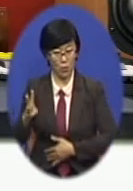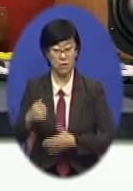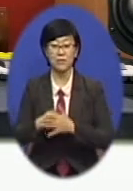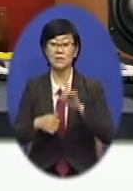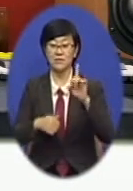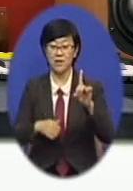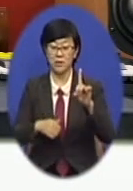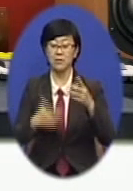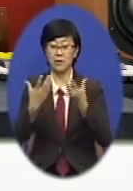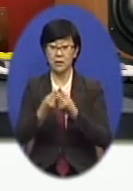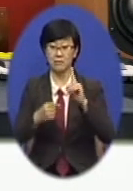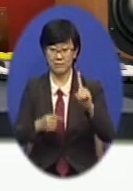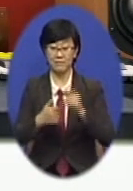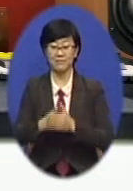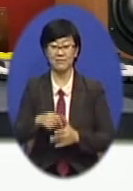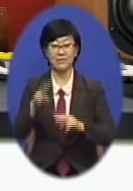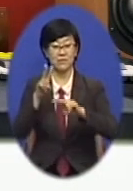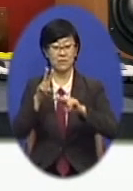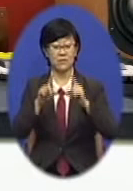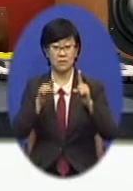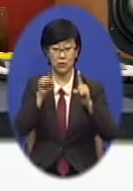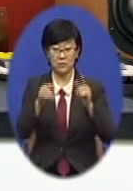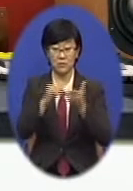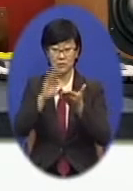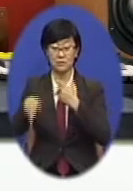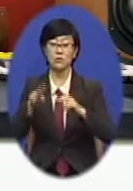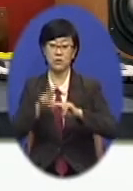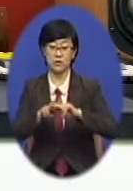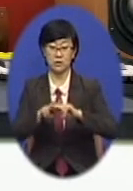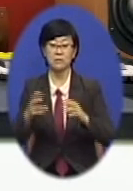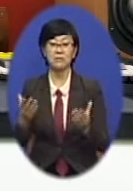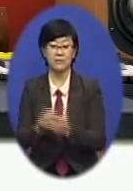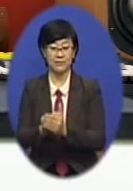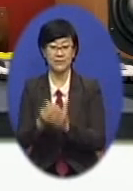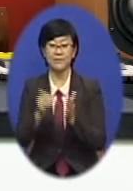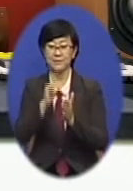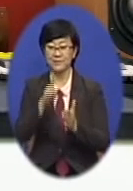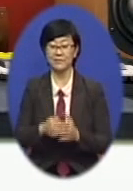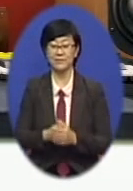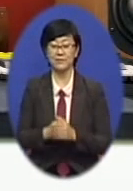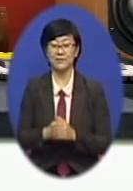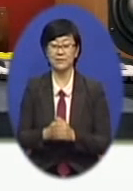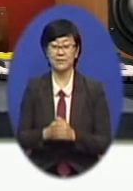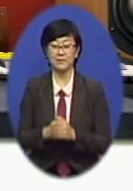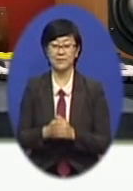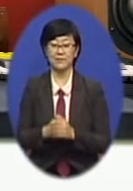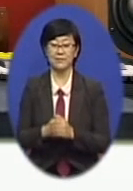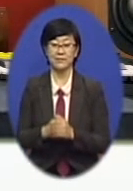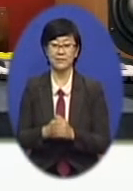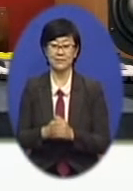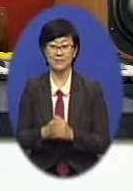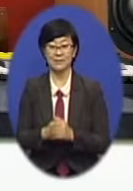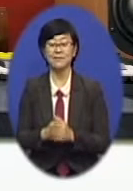1번이면 1번을 누르시고 우물정자를 눌러주시면 심사가 완료가 되겠습니다. 네,